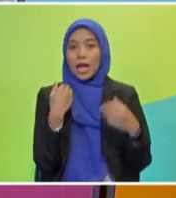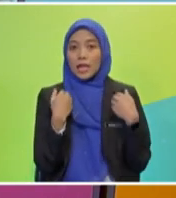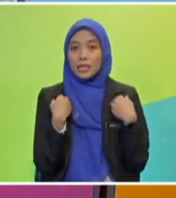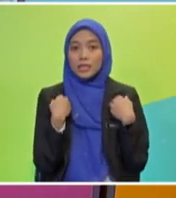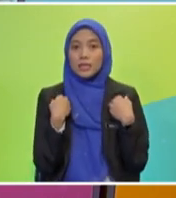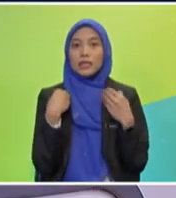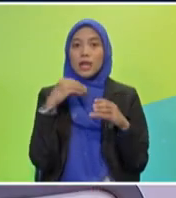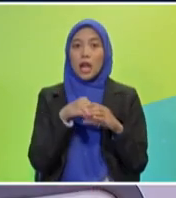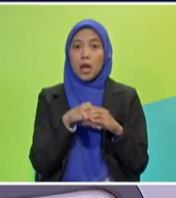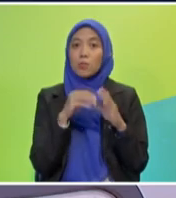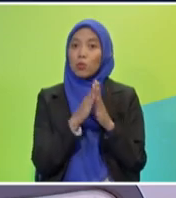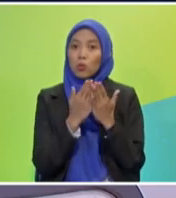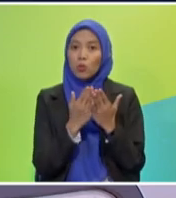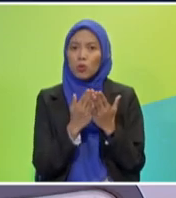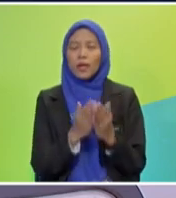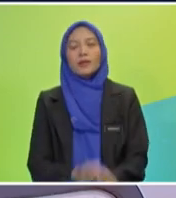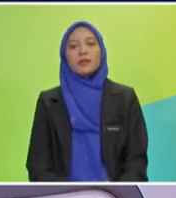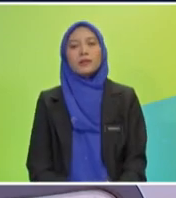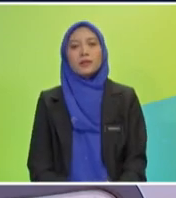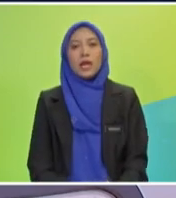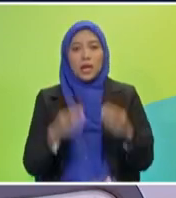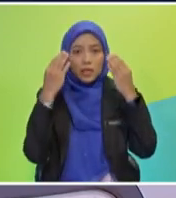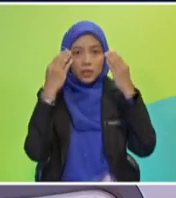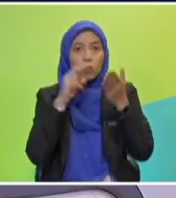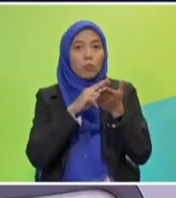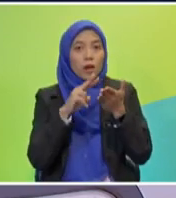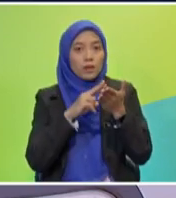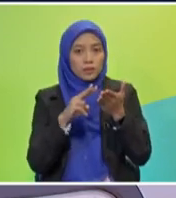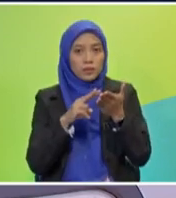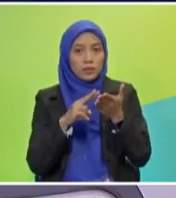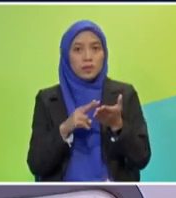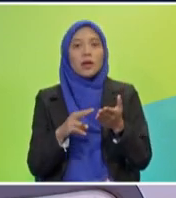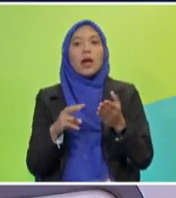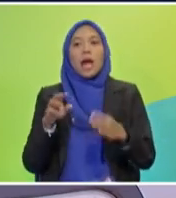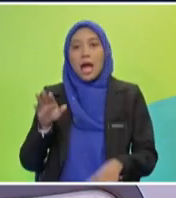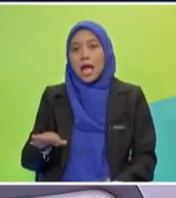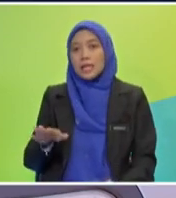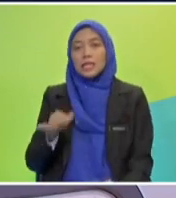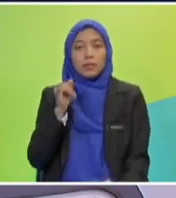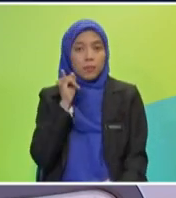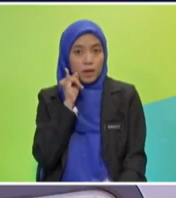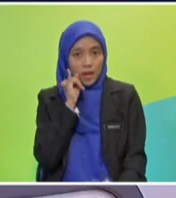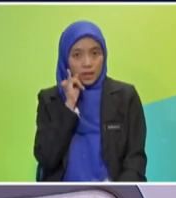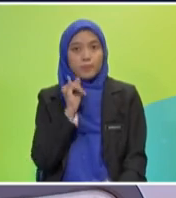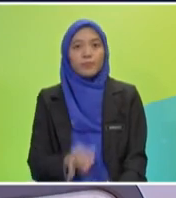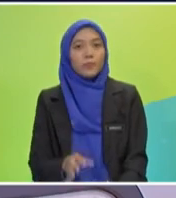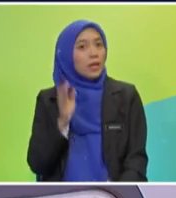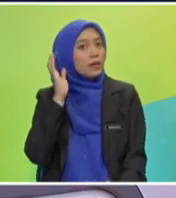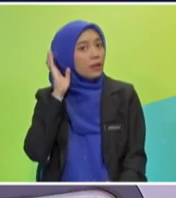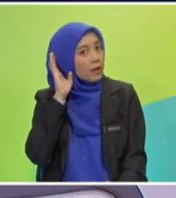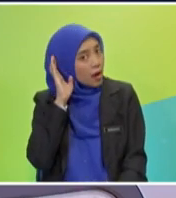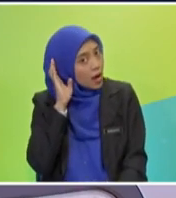Apakah pesanannya? Jadi cikgu minta adik Iman tadi ya? Ya. Adik Iman,